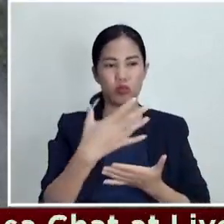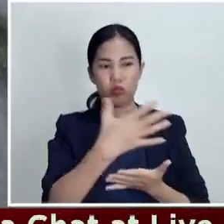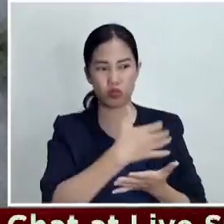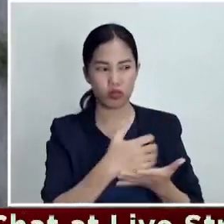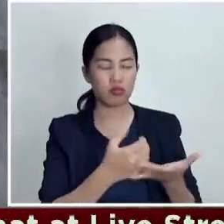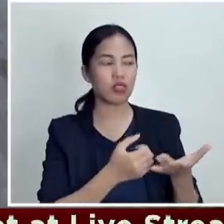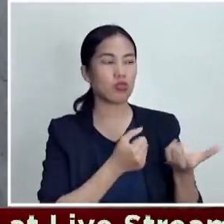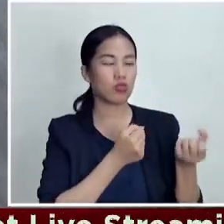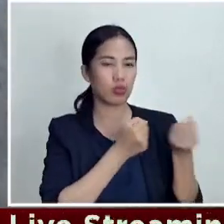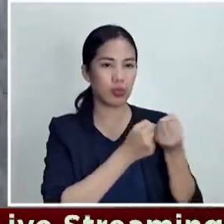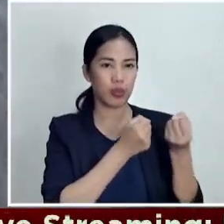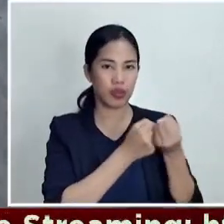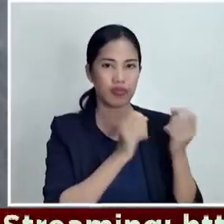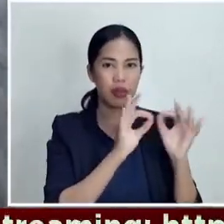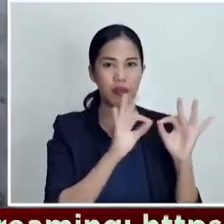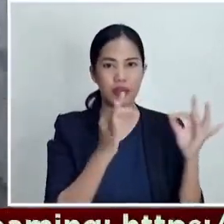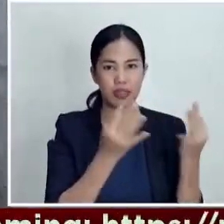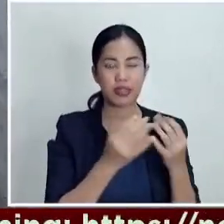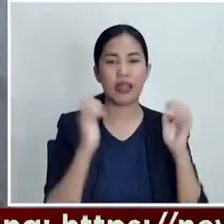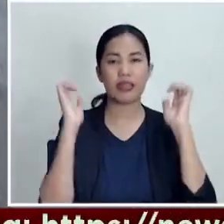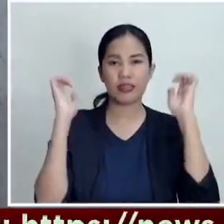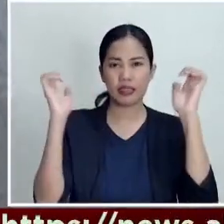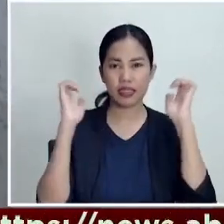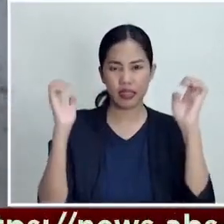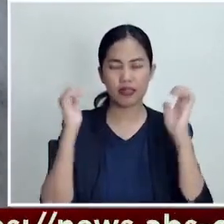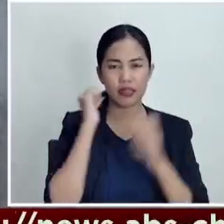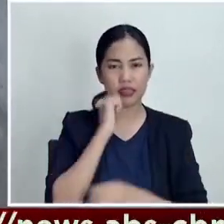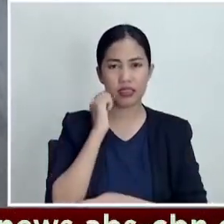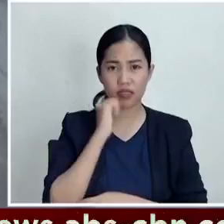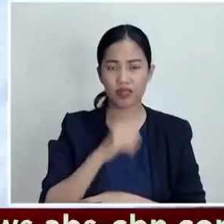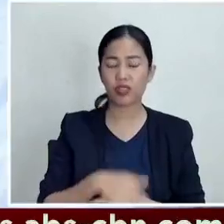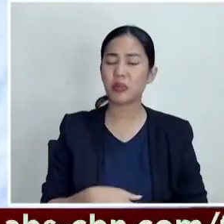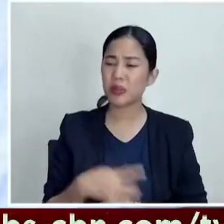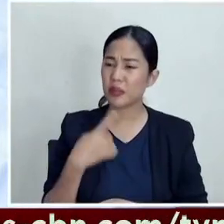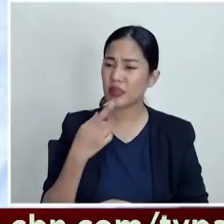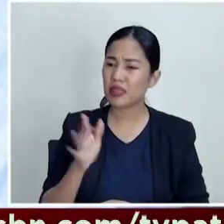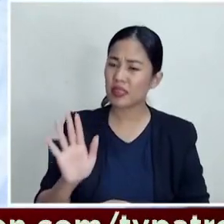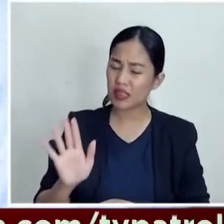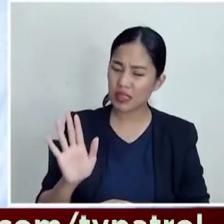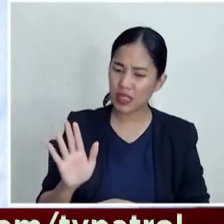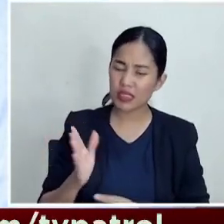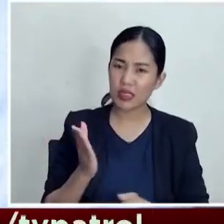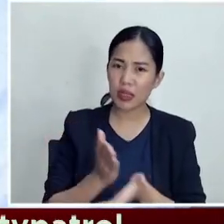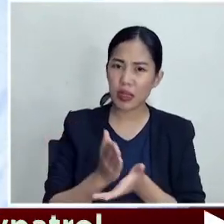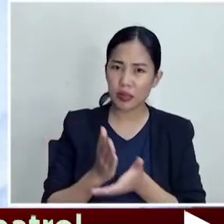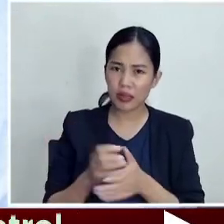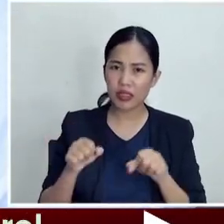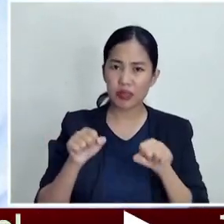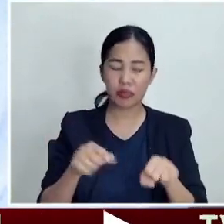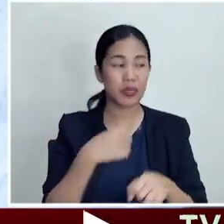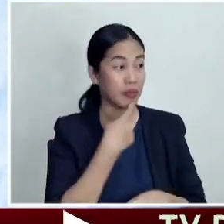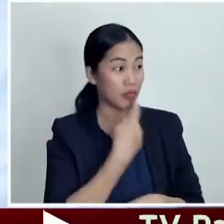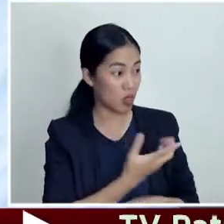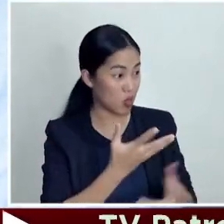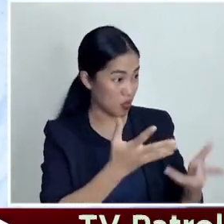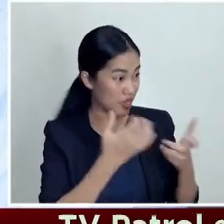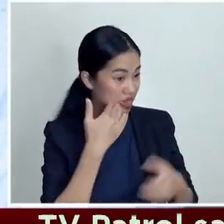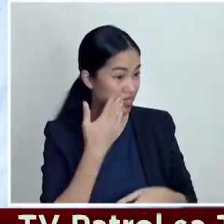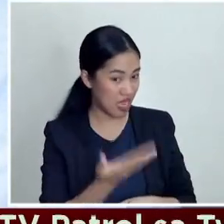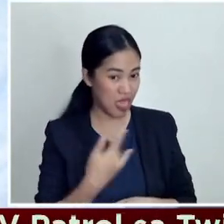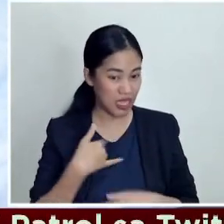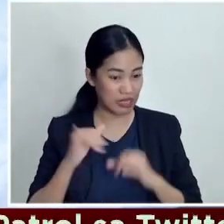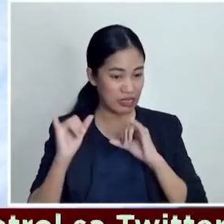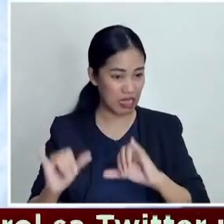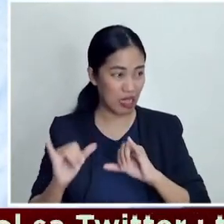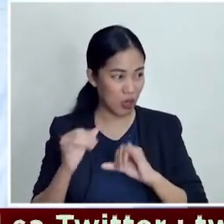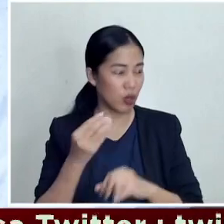sa araw-araw. Ang gusto namin, huwag na siya magbuti sa Moonwalk. Ano, gusto niyo ba mawala ako dahil dito, nasa bahay lang ako. Siyempre,